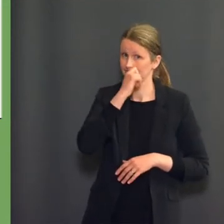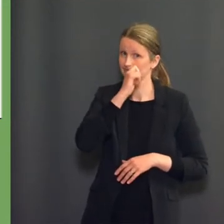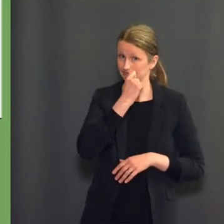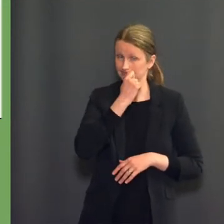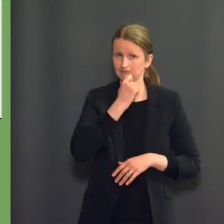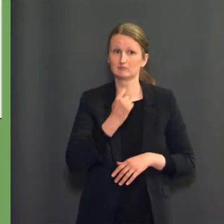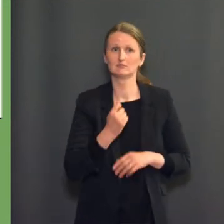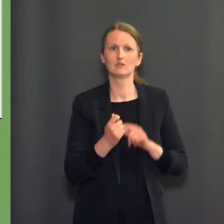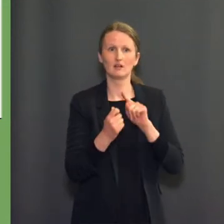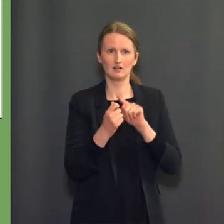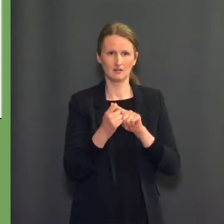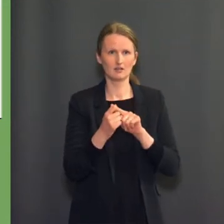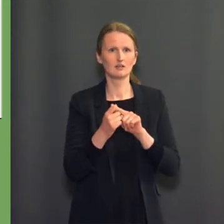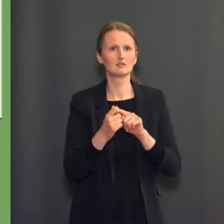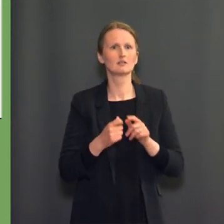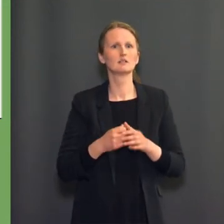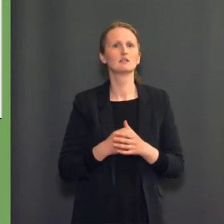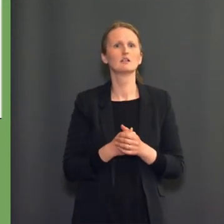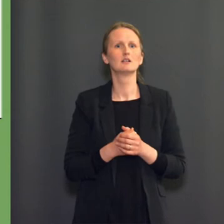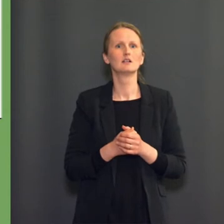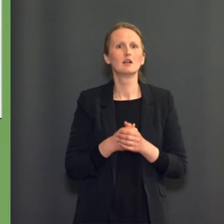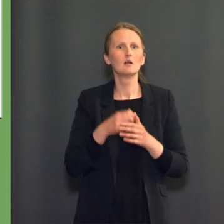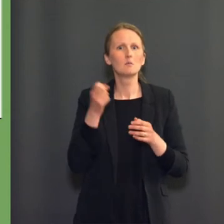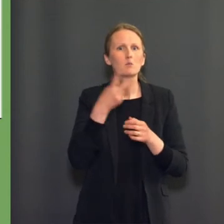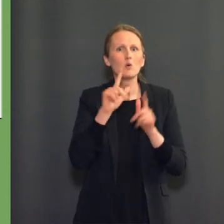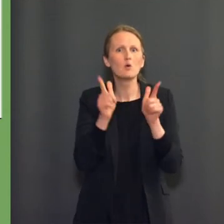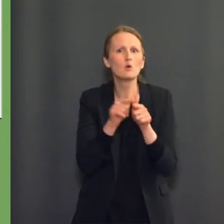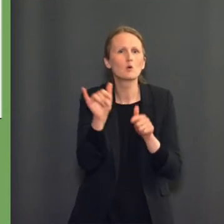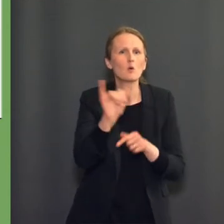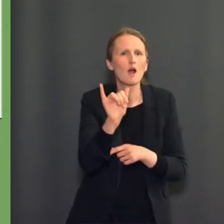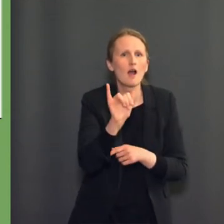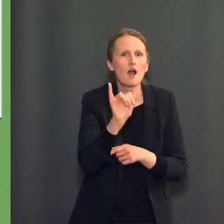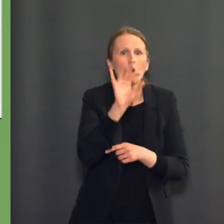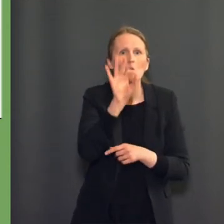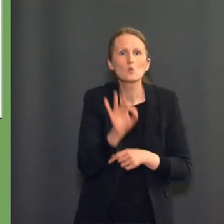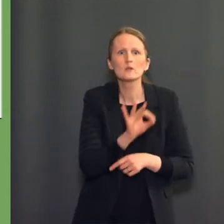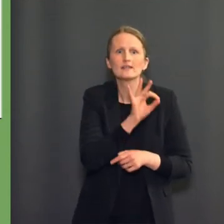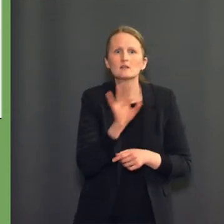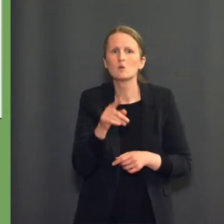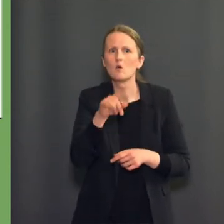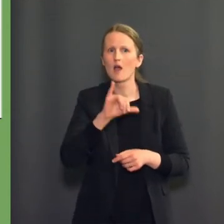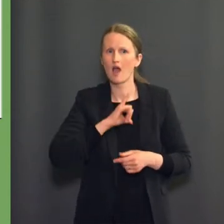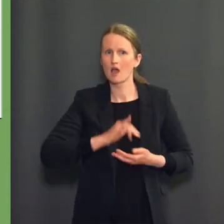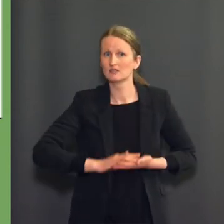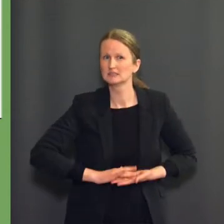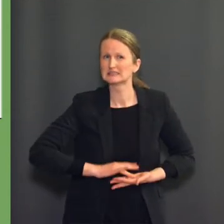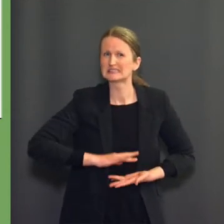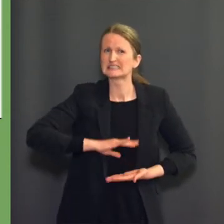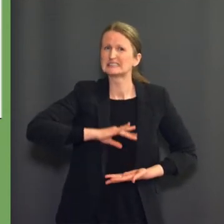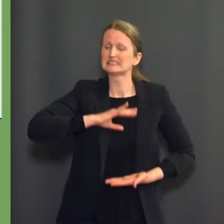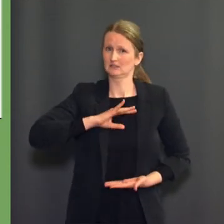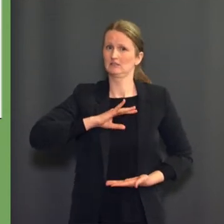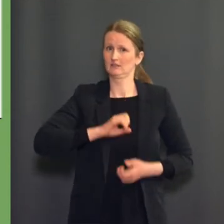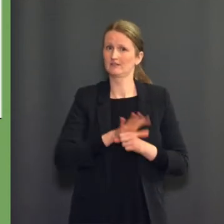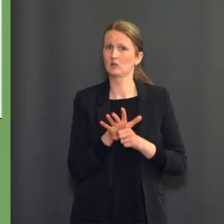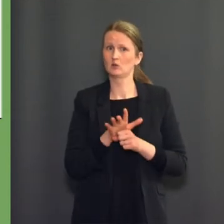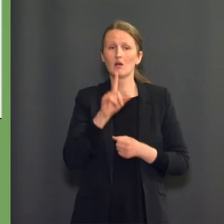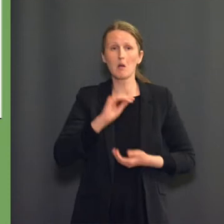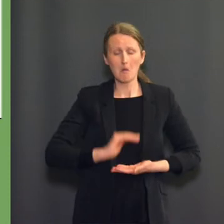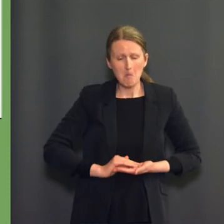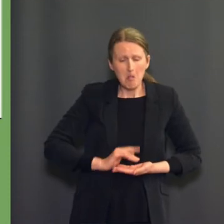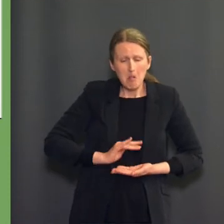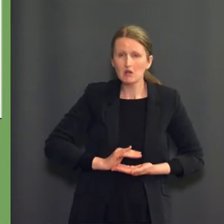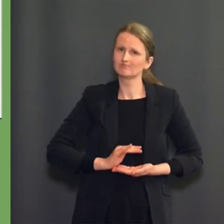virus. Certains virus ne sont donc pas détectés par un test rapide antigénique, alors qu'un test PCR, quant à